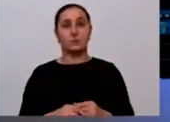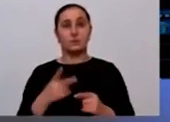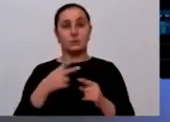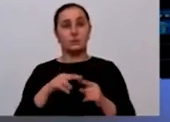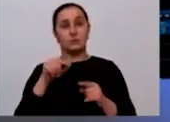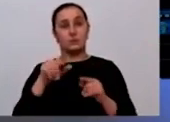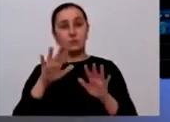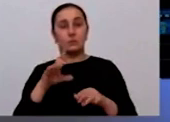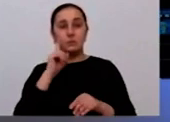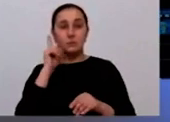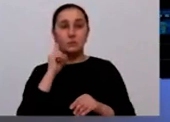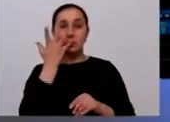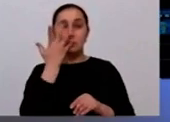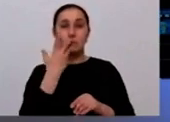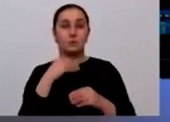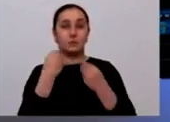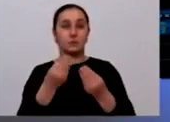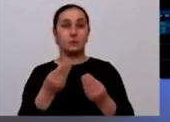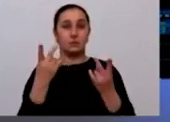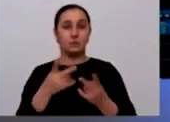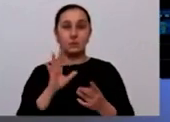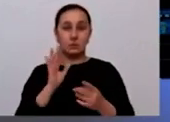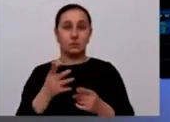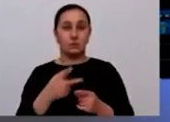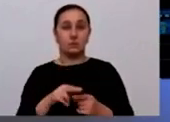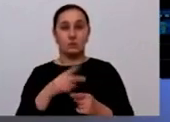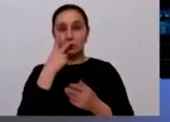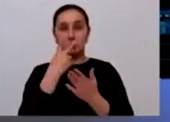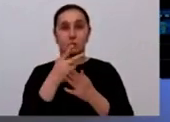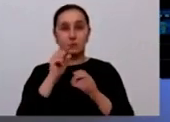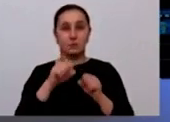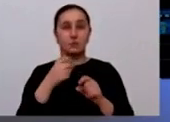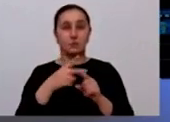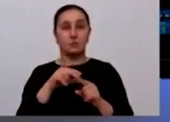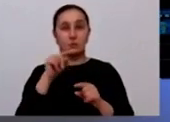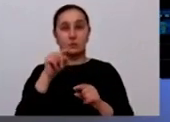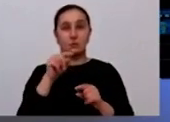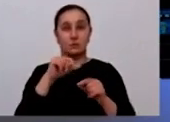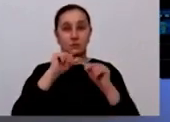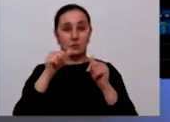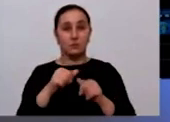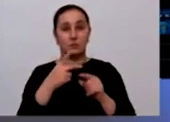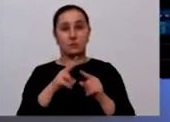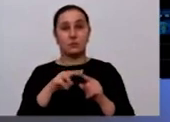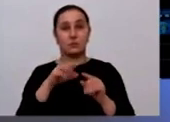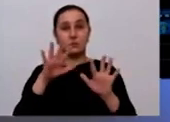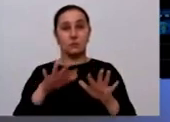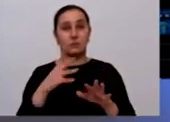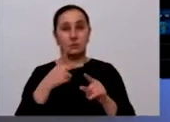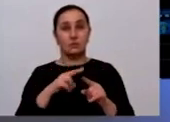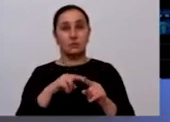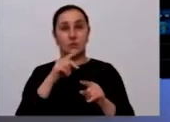bu yerda esa yashil rangni berishimiz kerak bo'ladi. Ko'rishingiz mumkin, demak, figuralarni